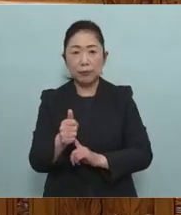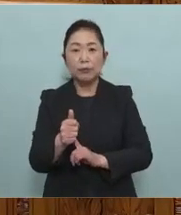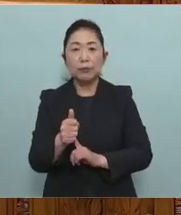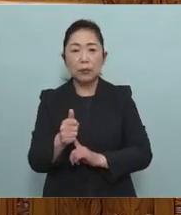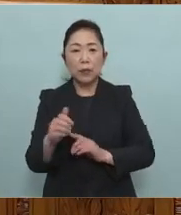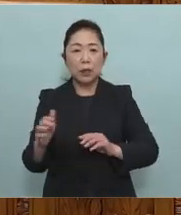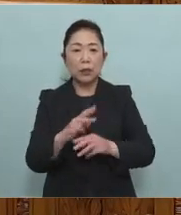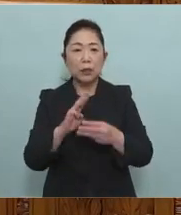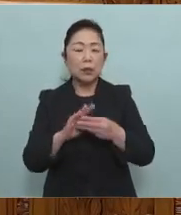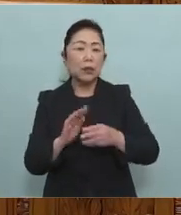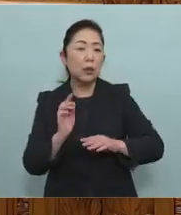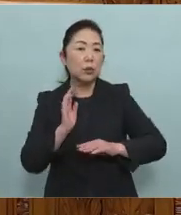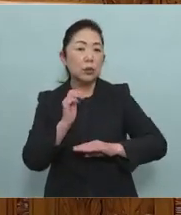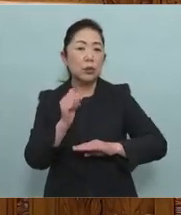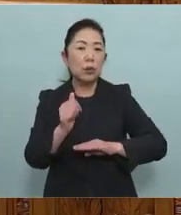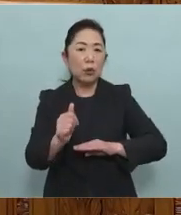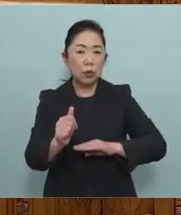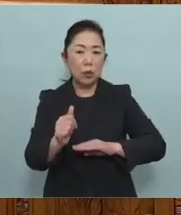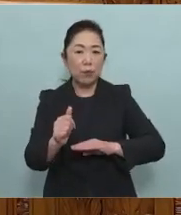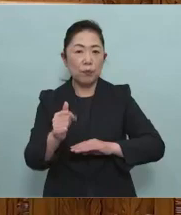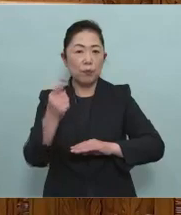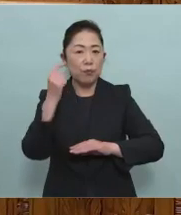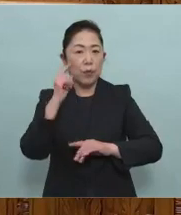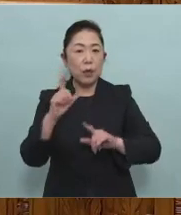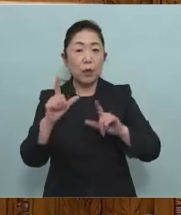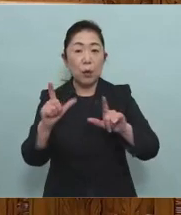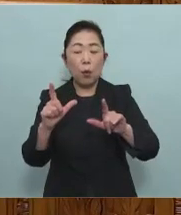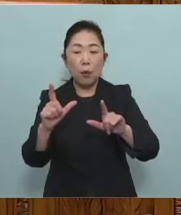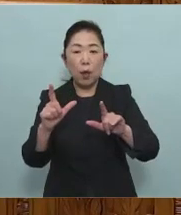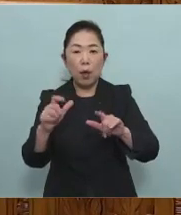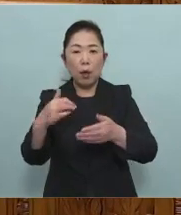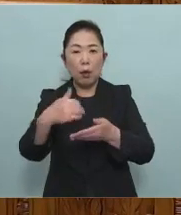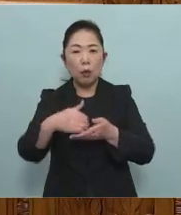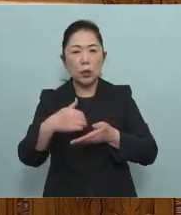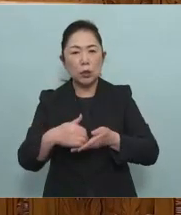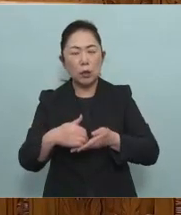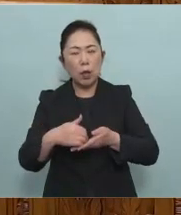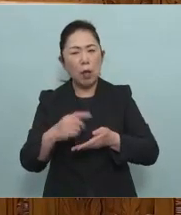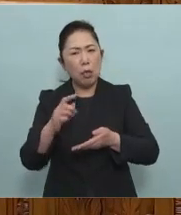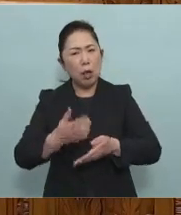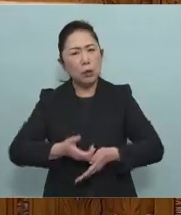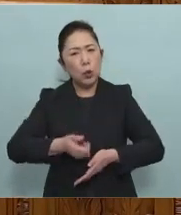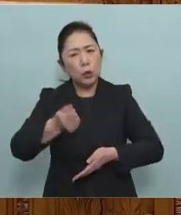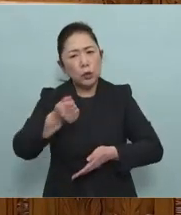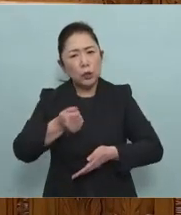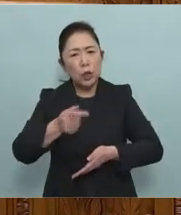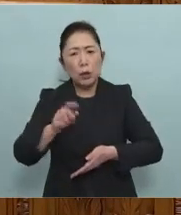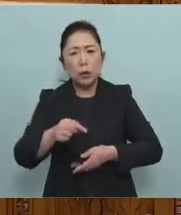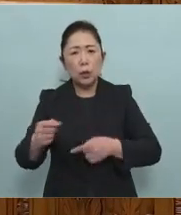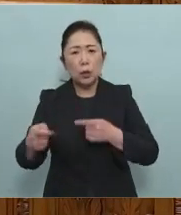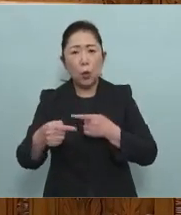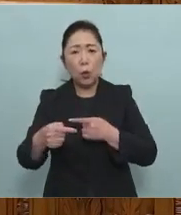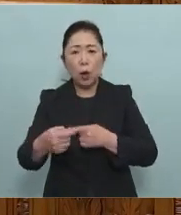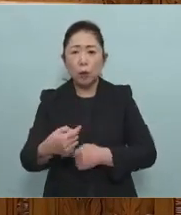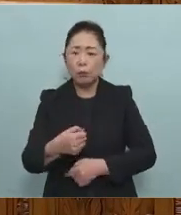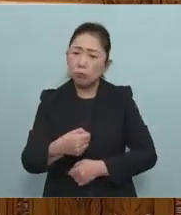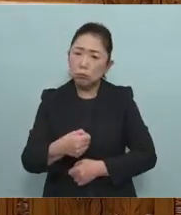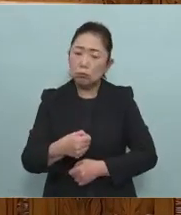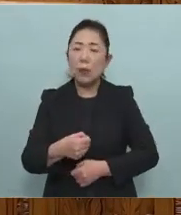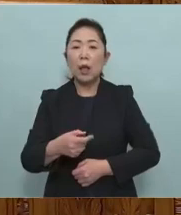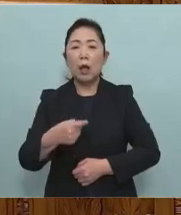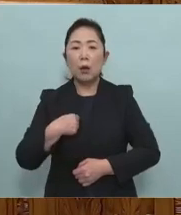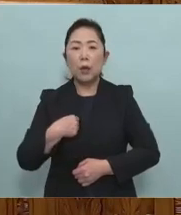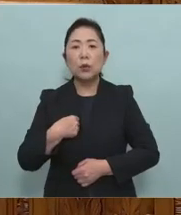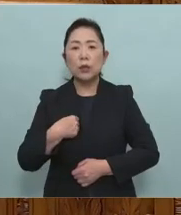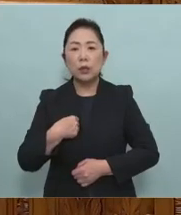岸田総理の所信表明から、一体何を信頼し、何に共感したらいいのか、